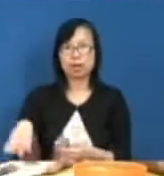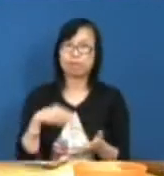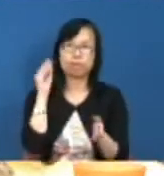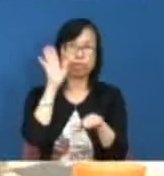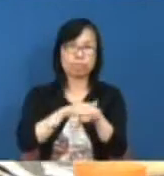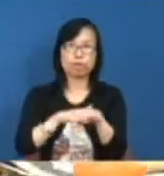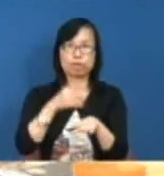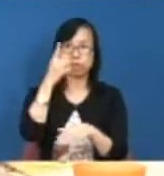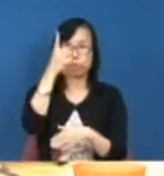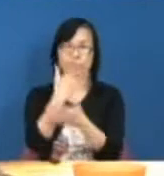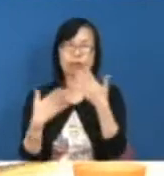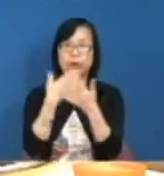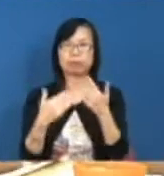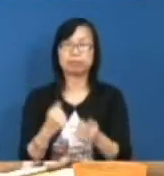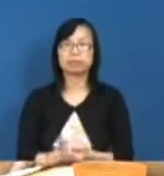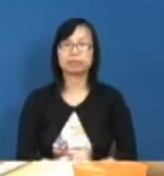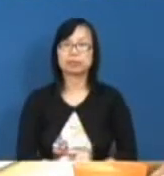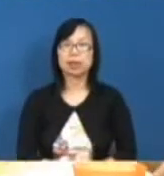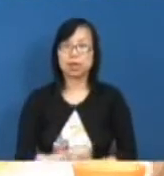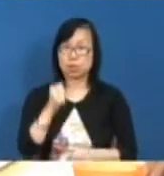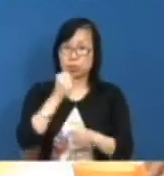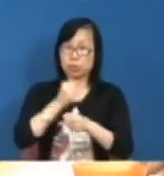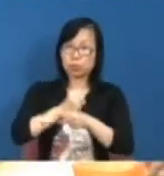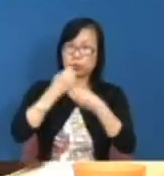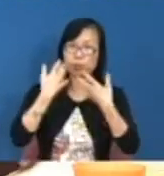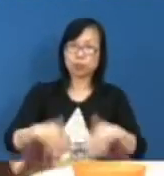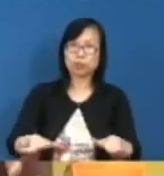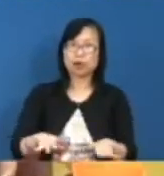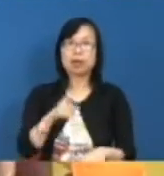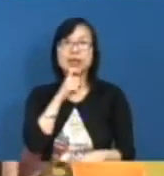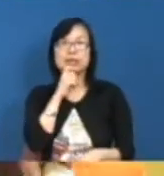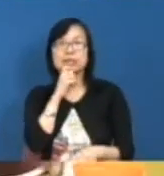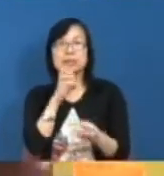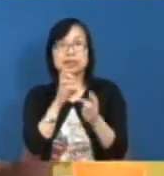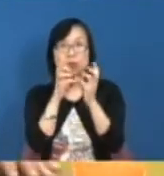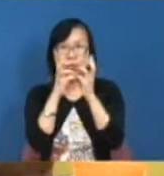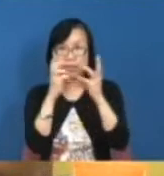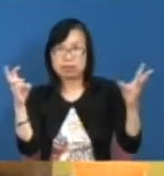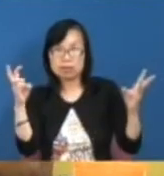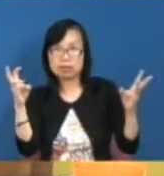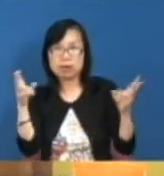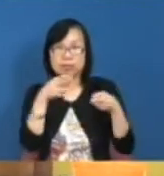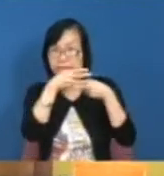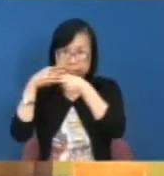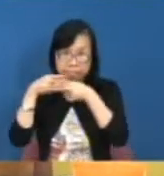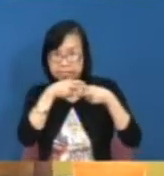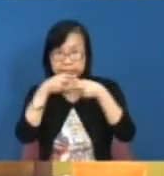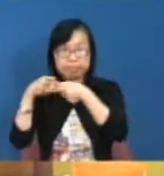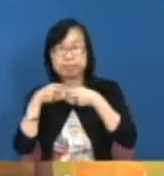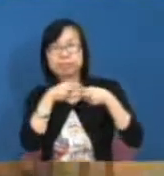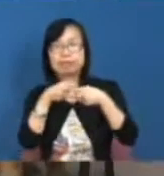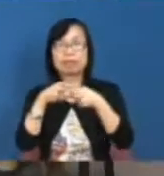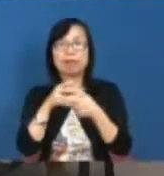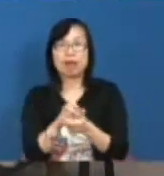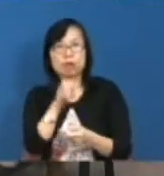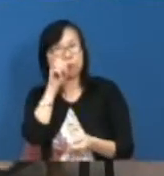嗱，咁佢做完之後咧。咁咧呢個有線咧就將呢個過程影咗出嚟，就